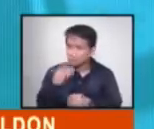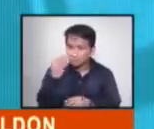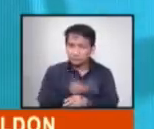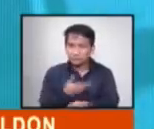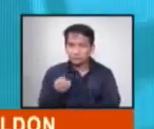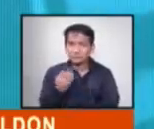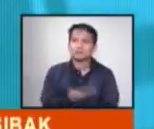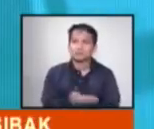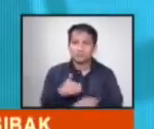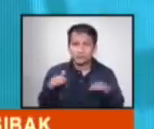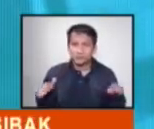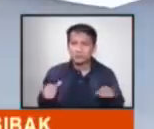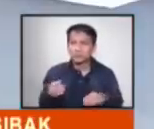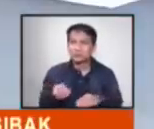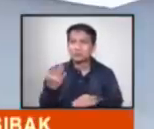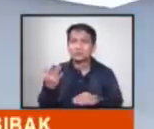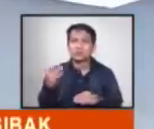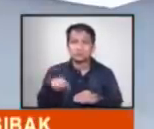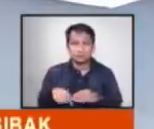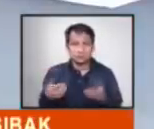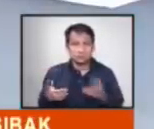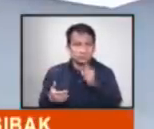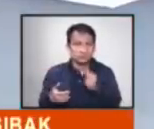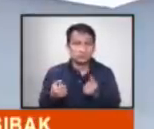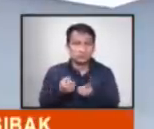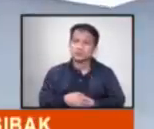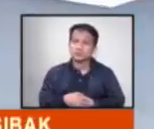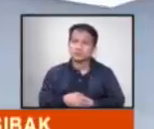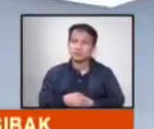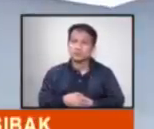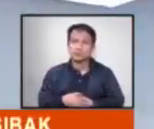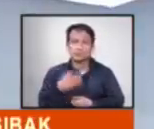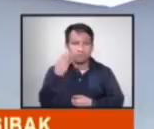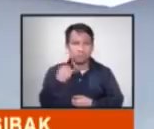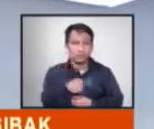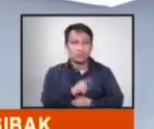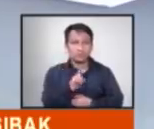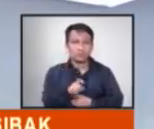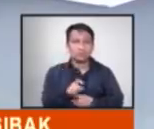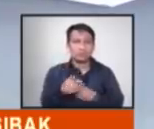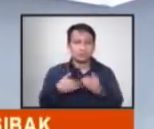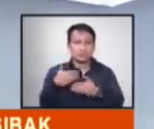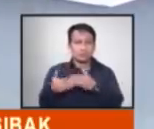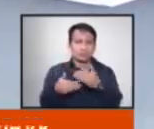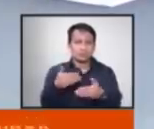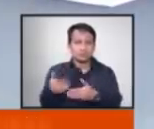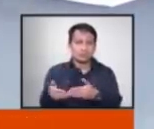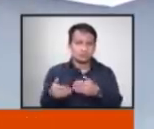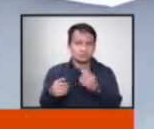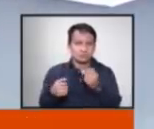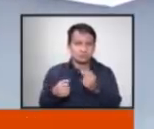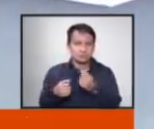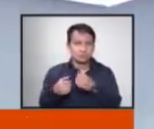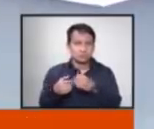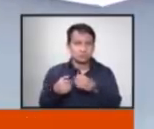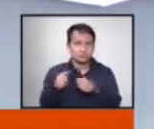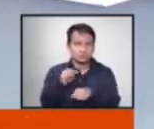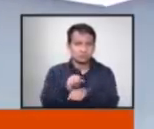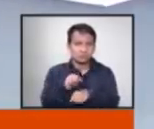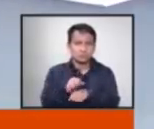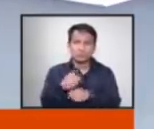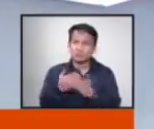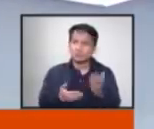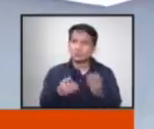niyo? 3 po. Tapos ngayon, ma'am, hindi na siya nagsusuporta. Opo. Bakit daw po? Tuloy-tuloy naman kanya katrabaho bilang referee at malaki naman kita